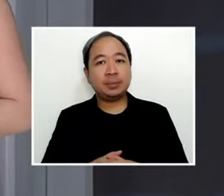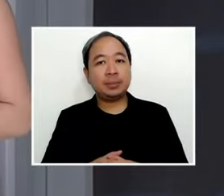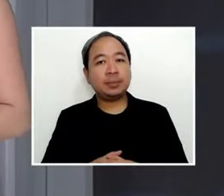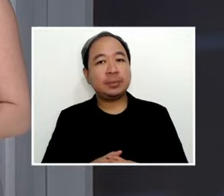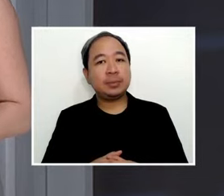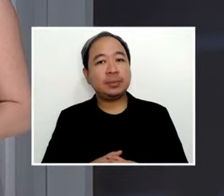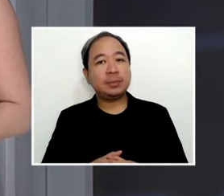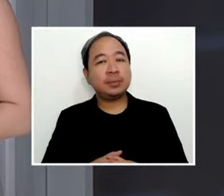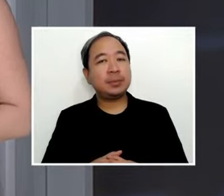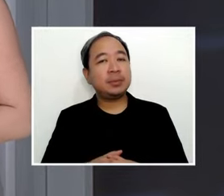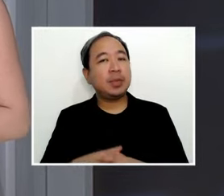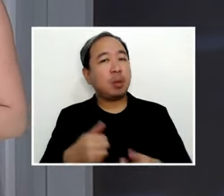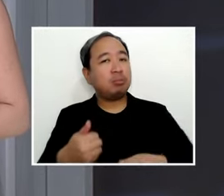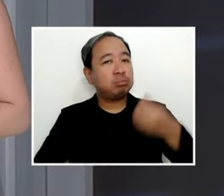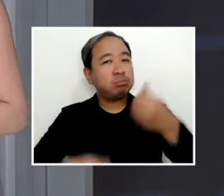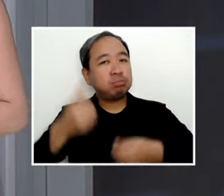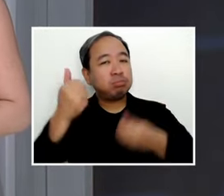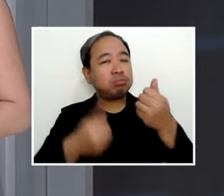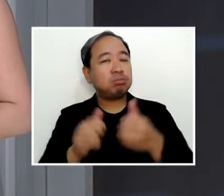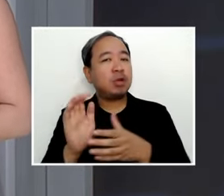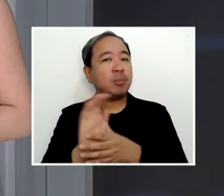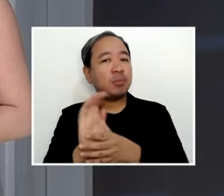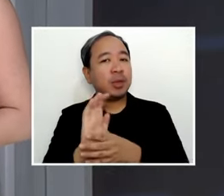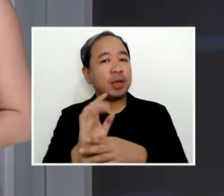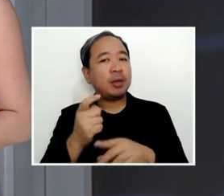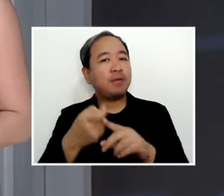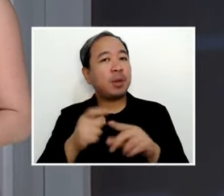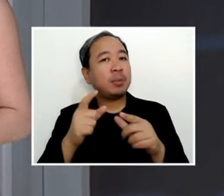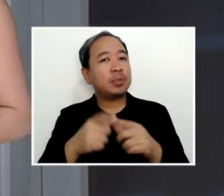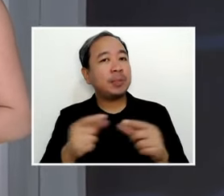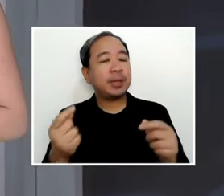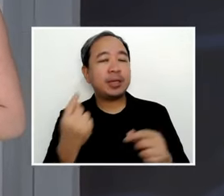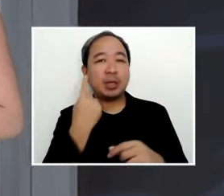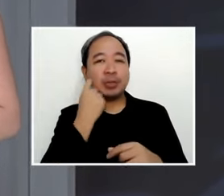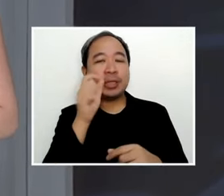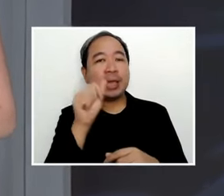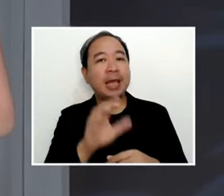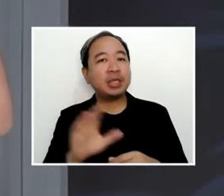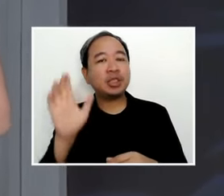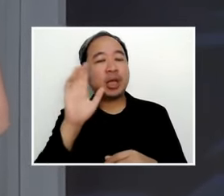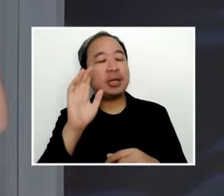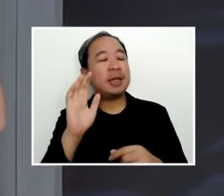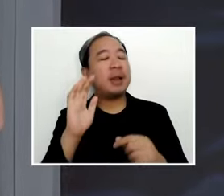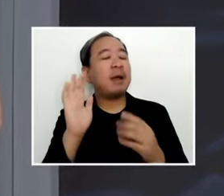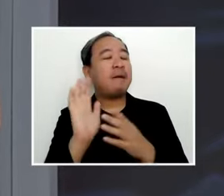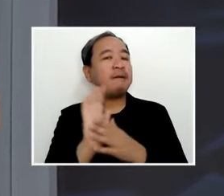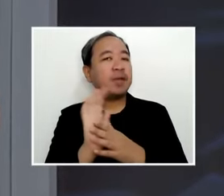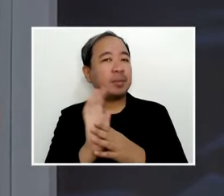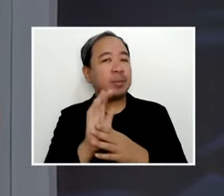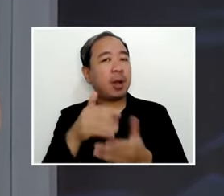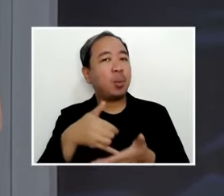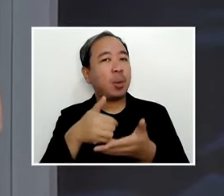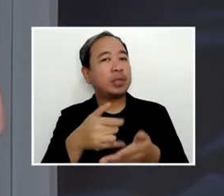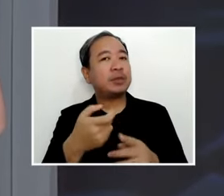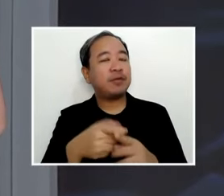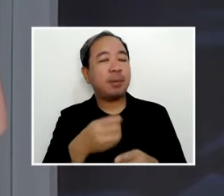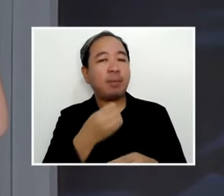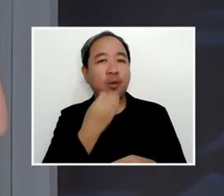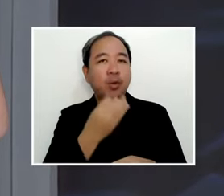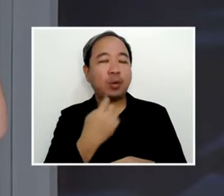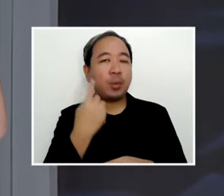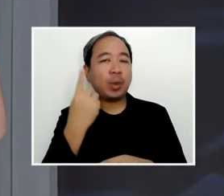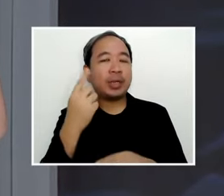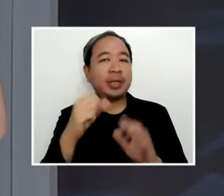Big winners ang mga pelikula mula Japan sa katatapos lang na Asian Film Awards na ginanap sa Hong Kong. Isa sa highlights ng